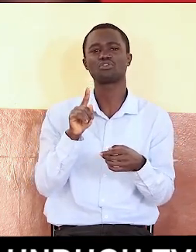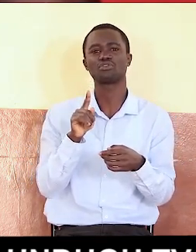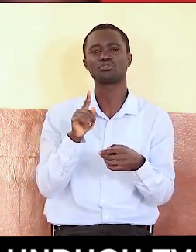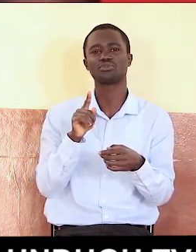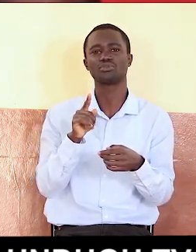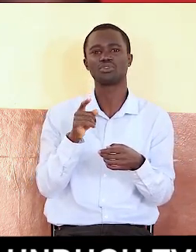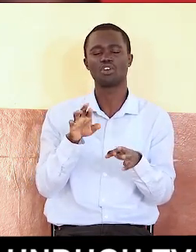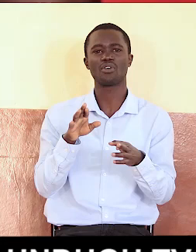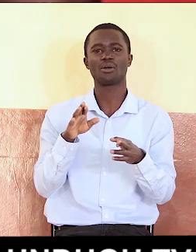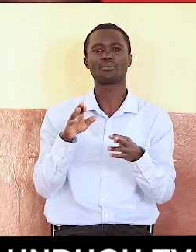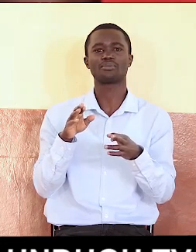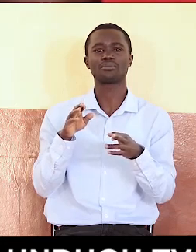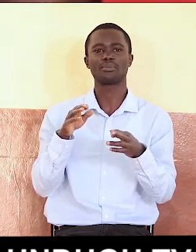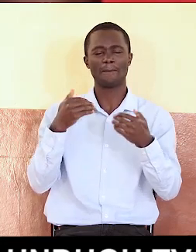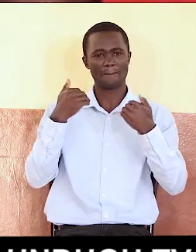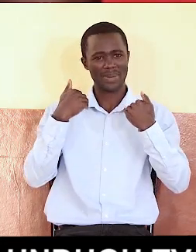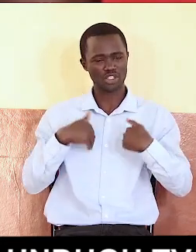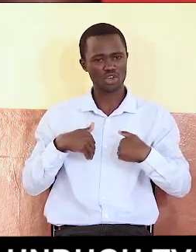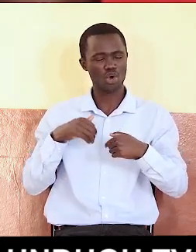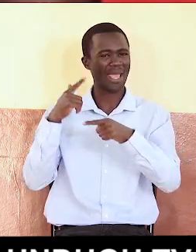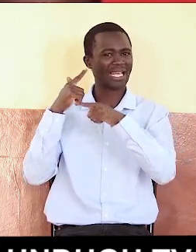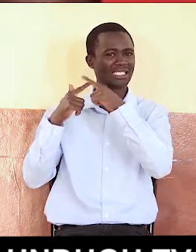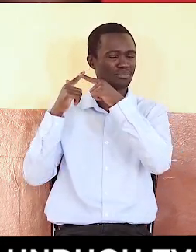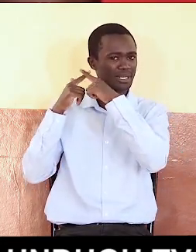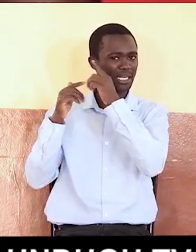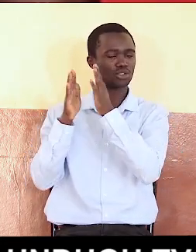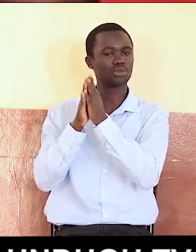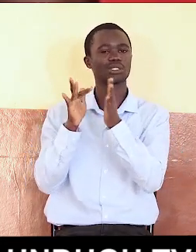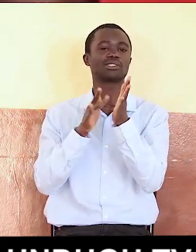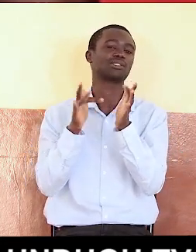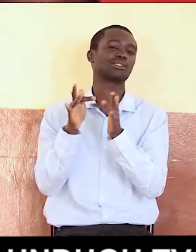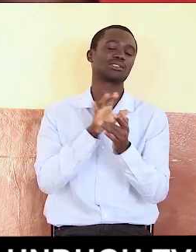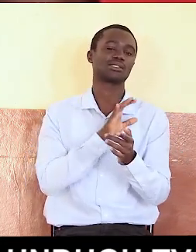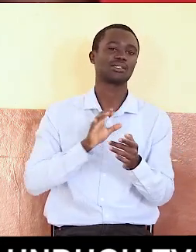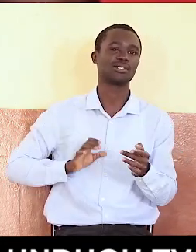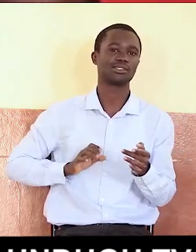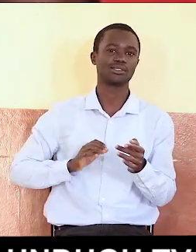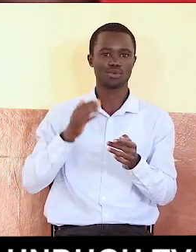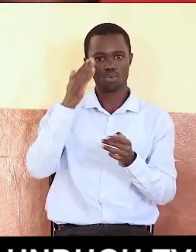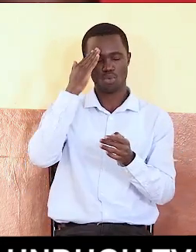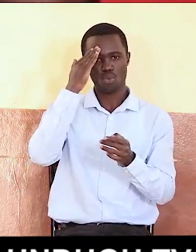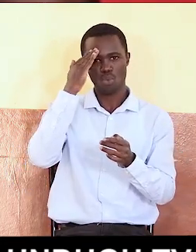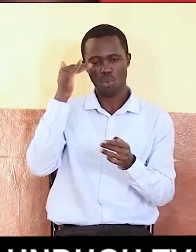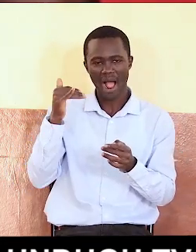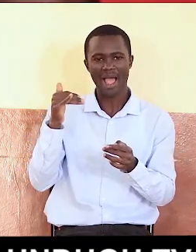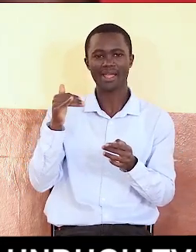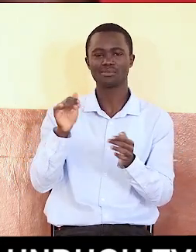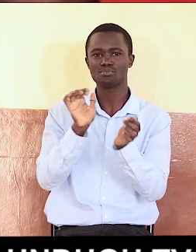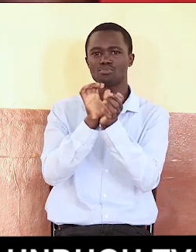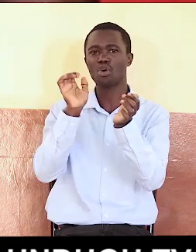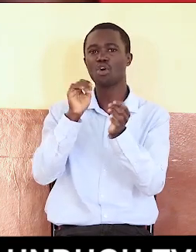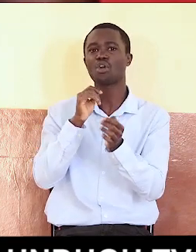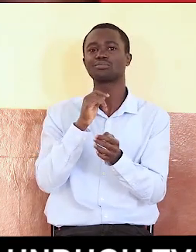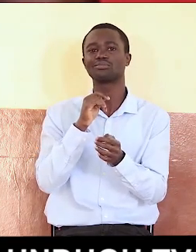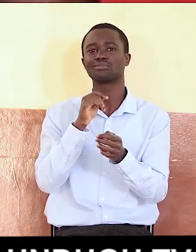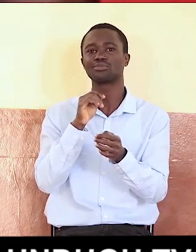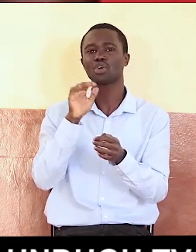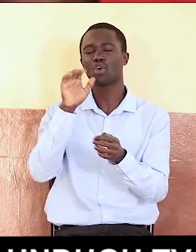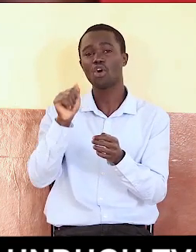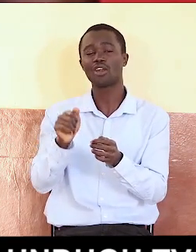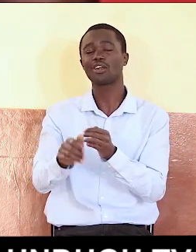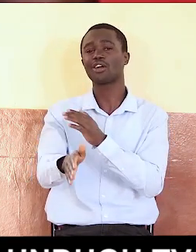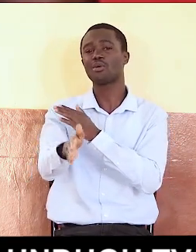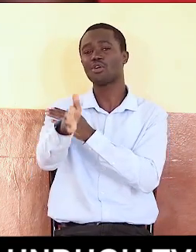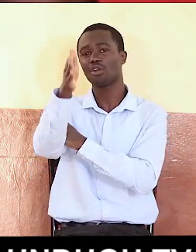personal experience with Jesus mlipokutana. Na ndio anamuita Bwana kwa sababu amekutana na